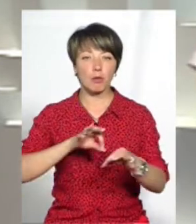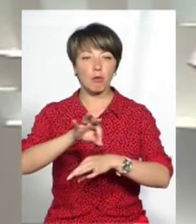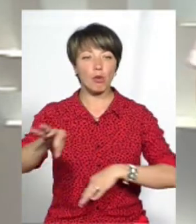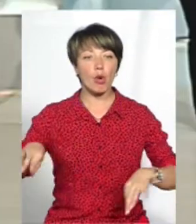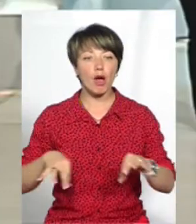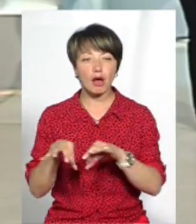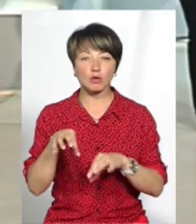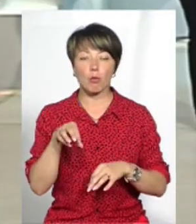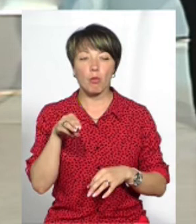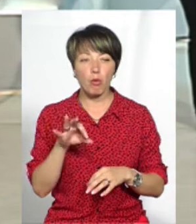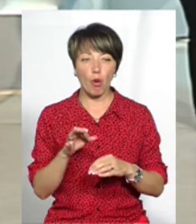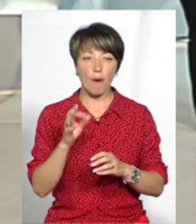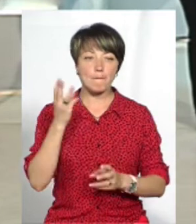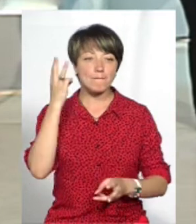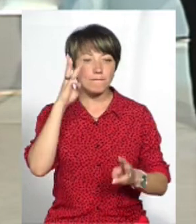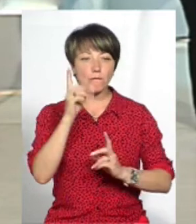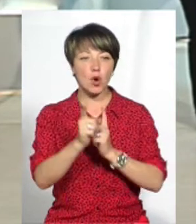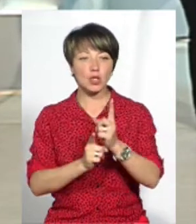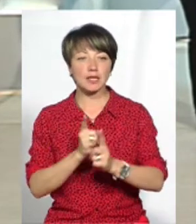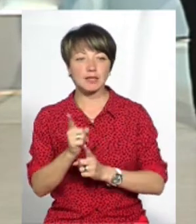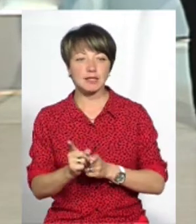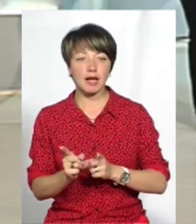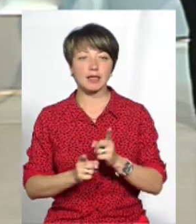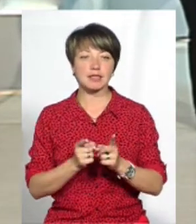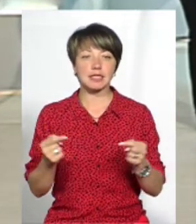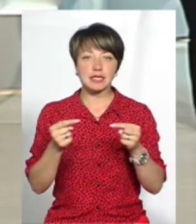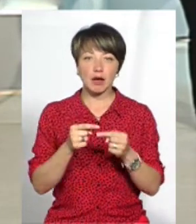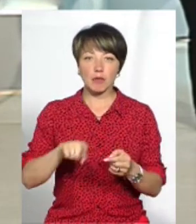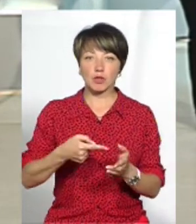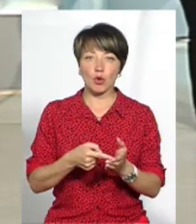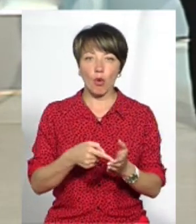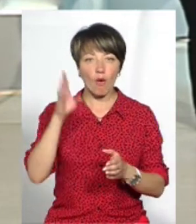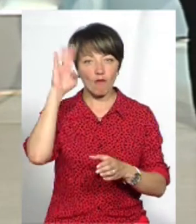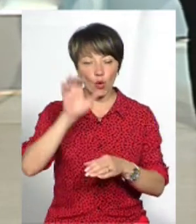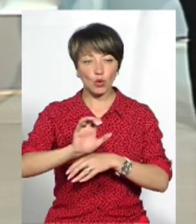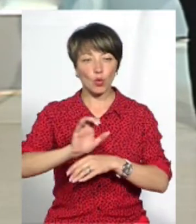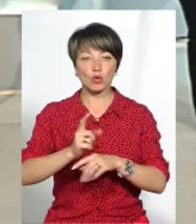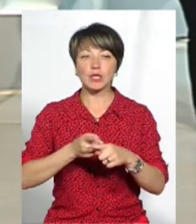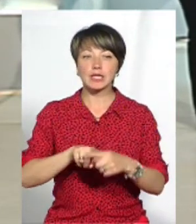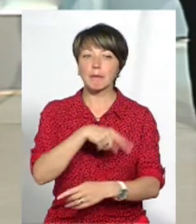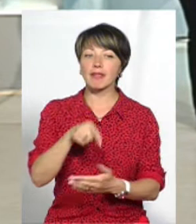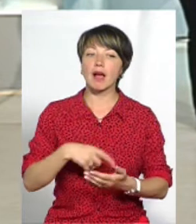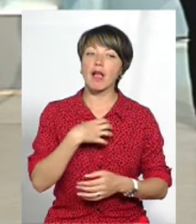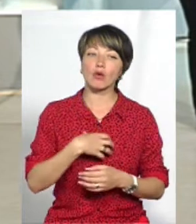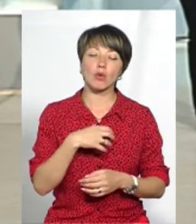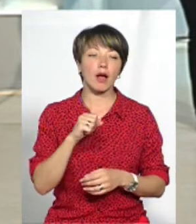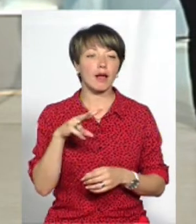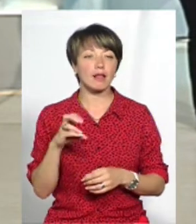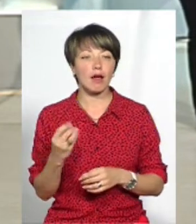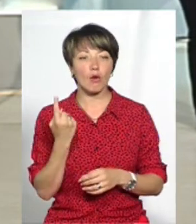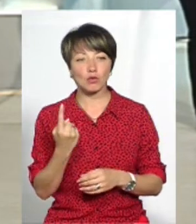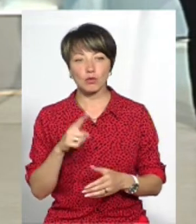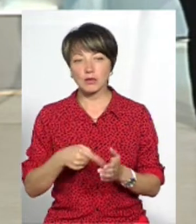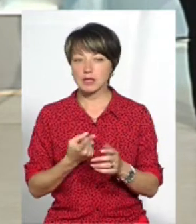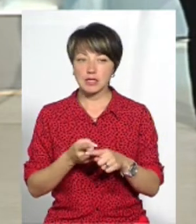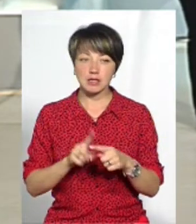по модернізації, от саме, власне кажучи, міського водогону. Це питання актуальне, але одному місту